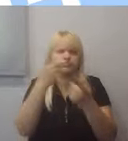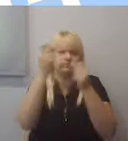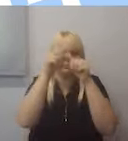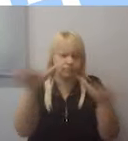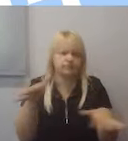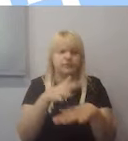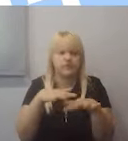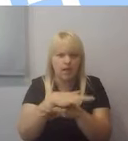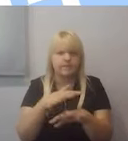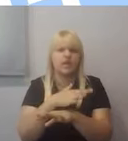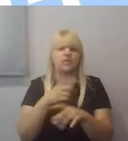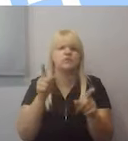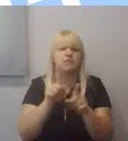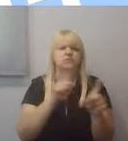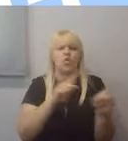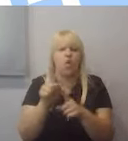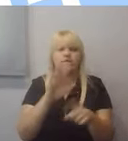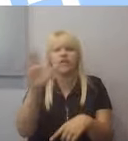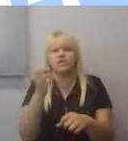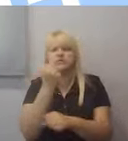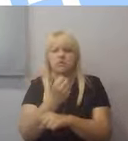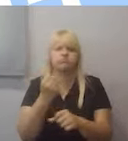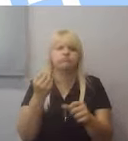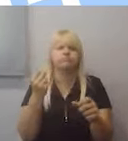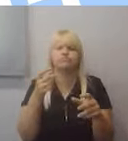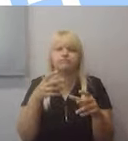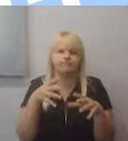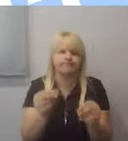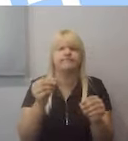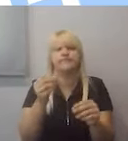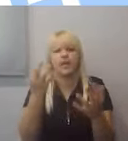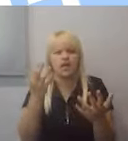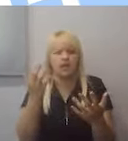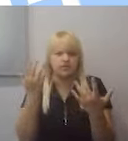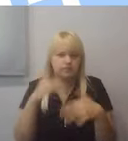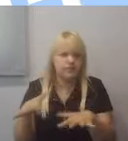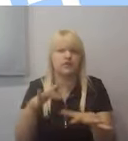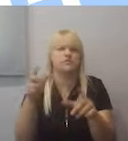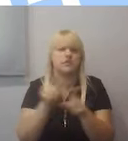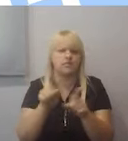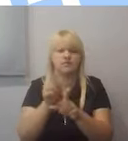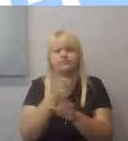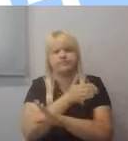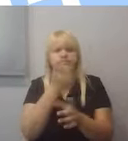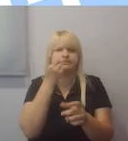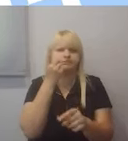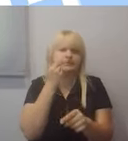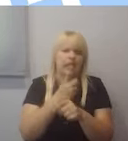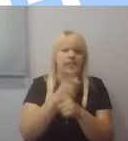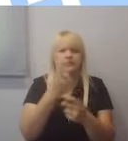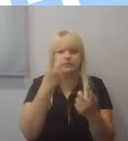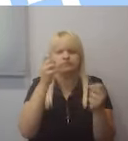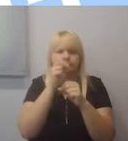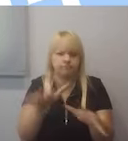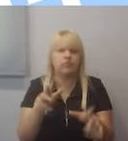valsts apdraudējumu pārvarēšanas pasākumus veiks agrīnoo brīdināšanu un informēs par